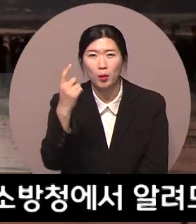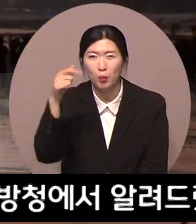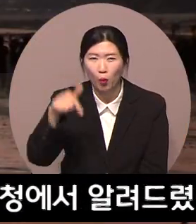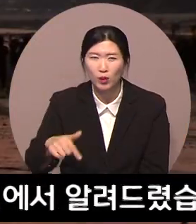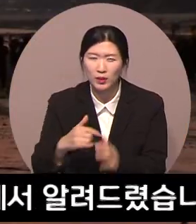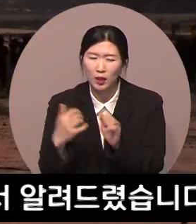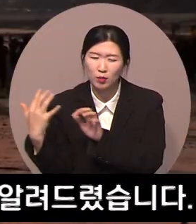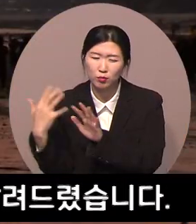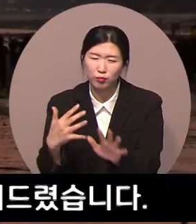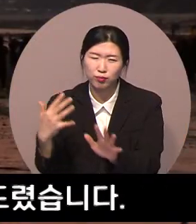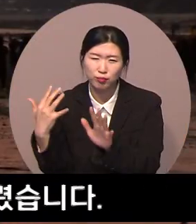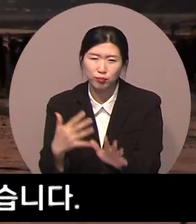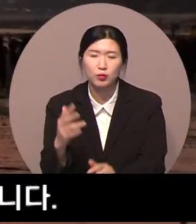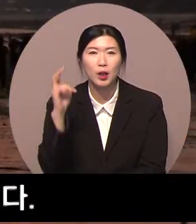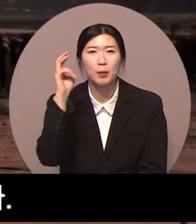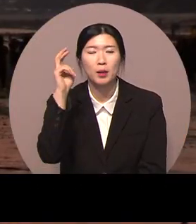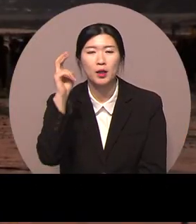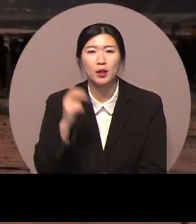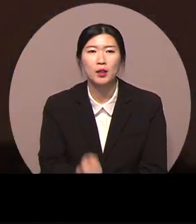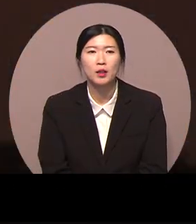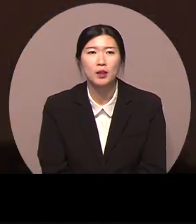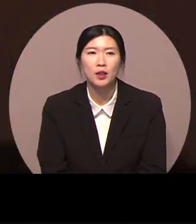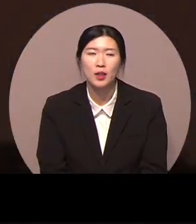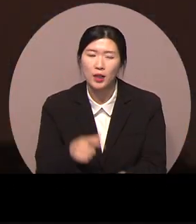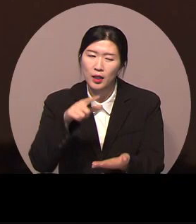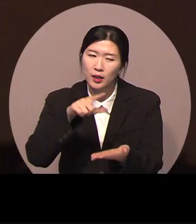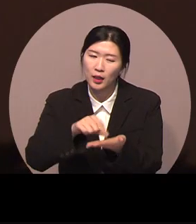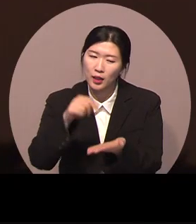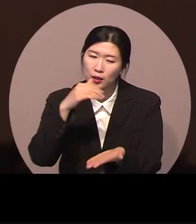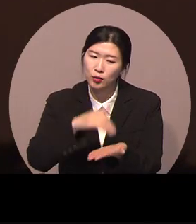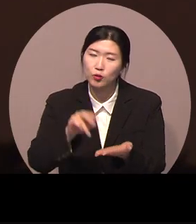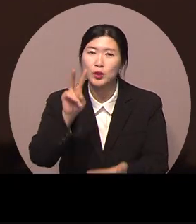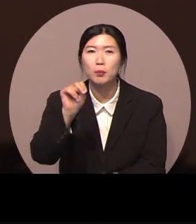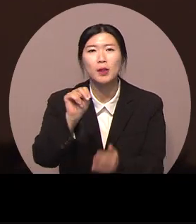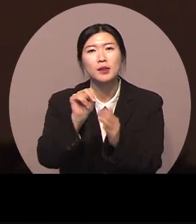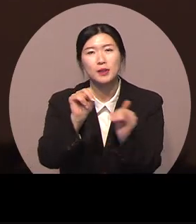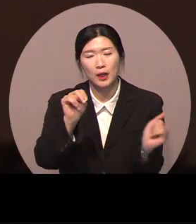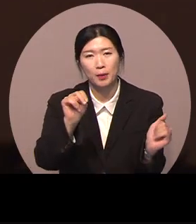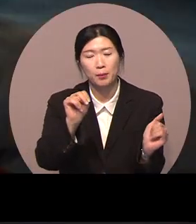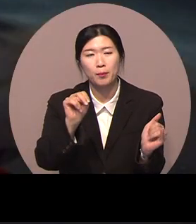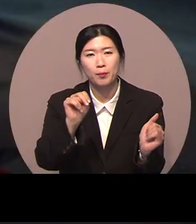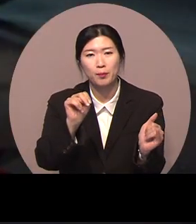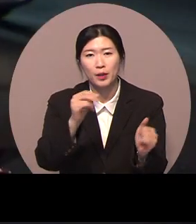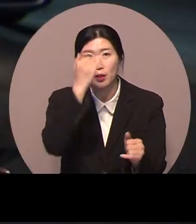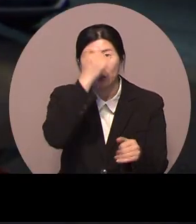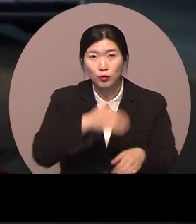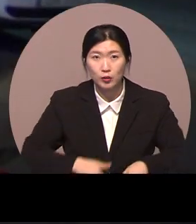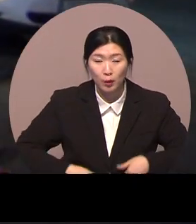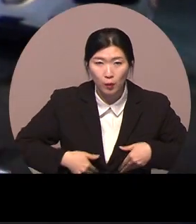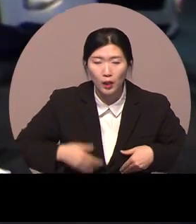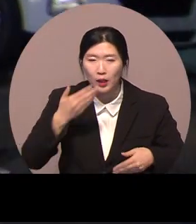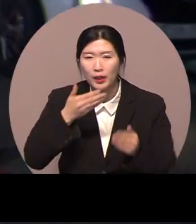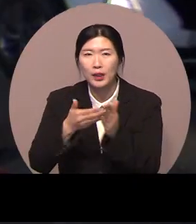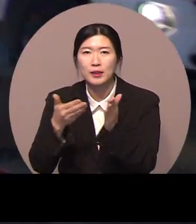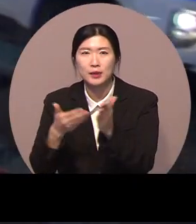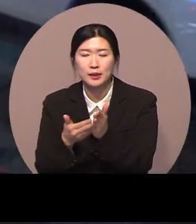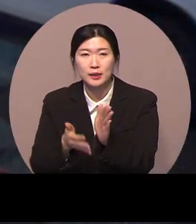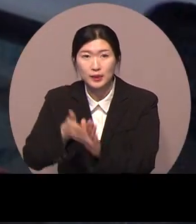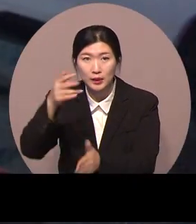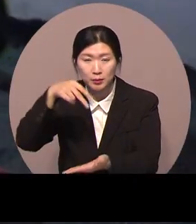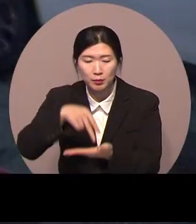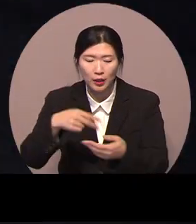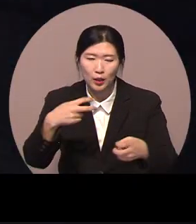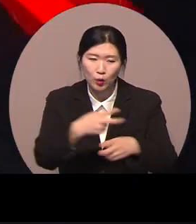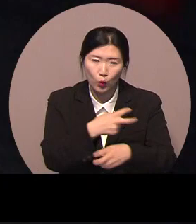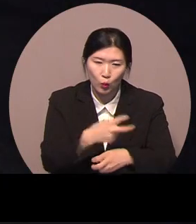보입니다 해도지 무렵 약 2만 명의 관광객이 몰릴 것으로 예상되는 가운데 충남도와 당진시는 교통과